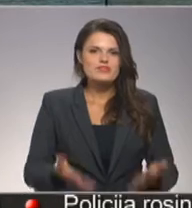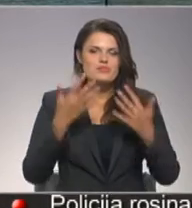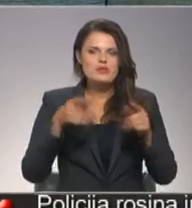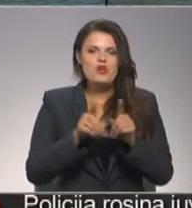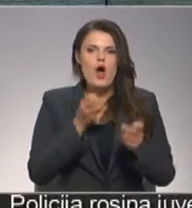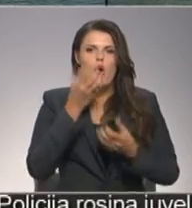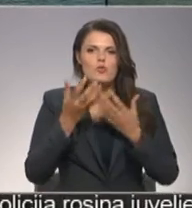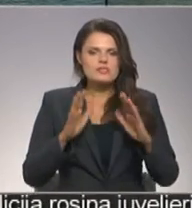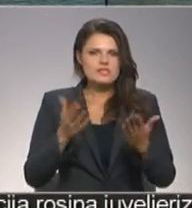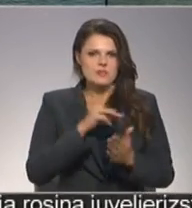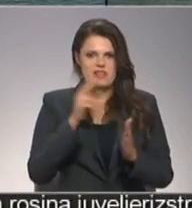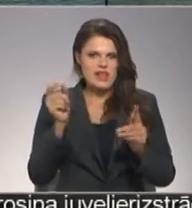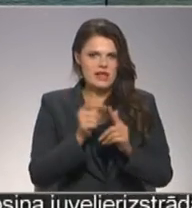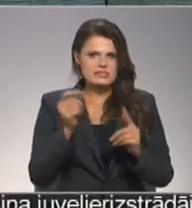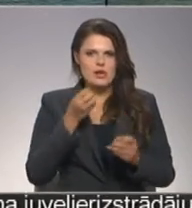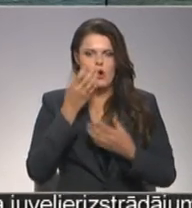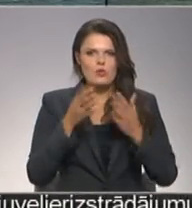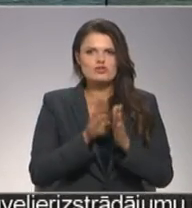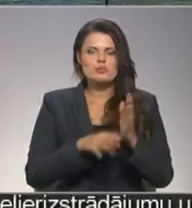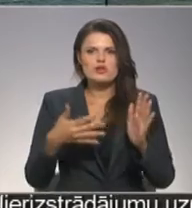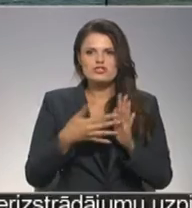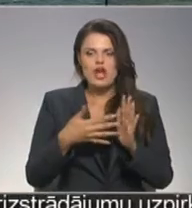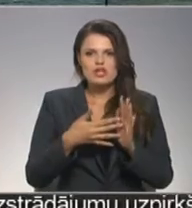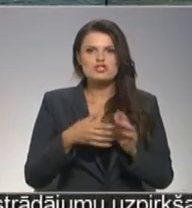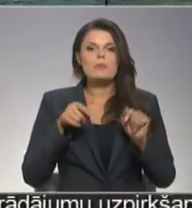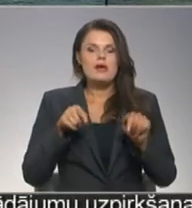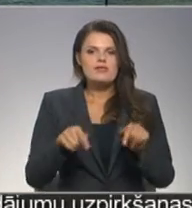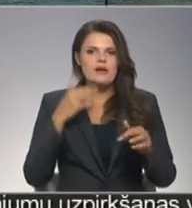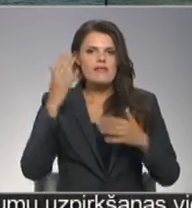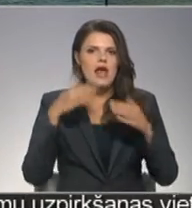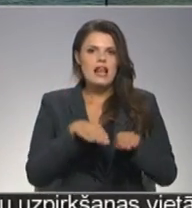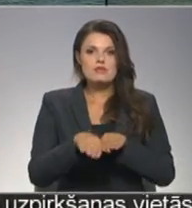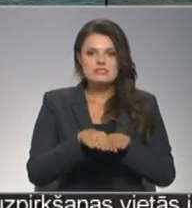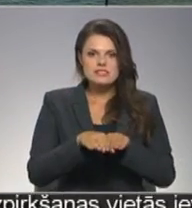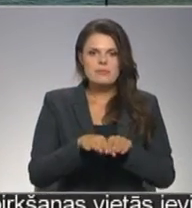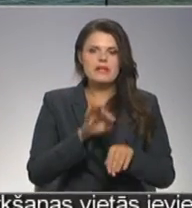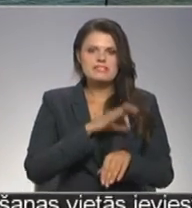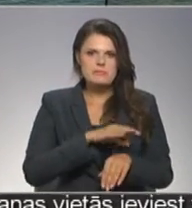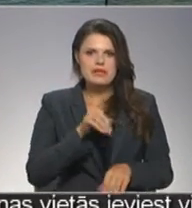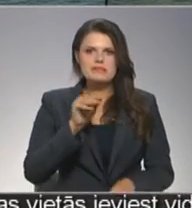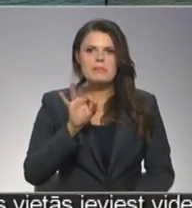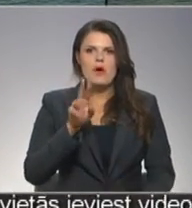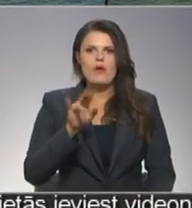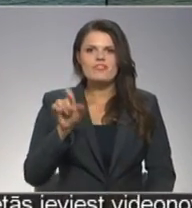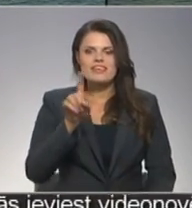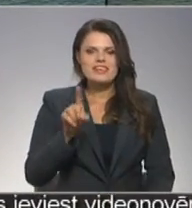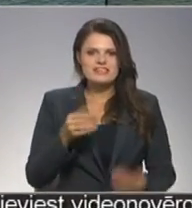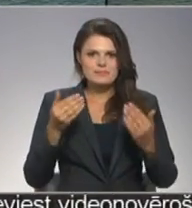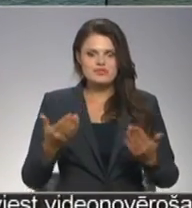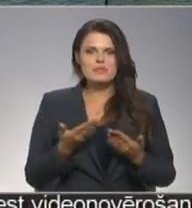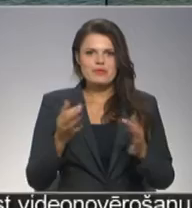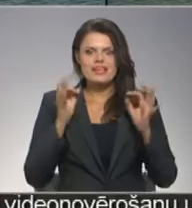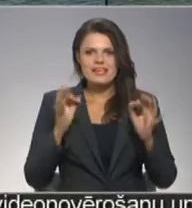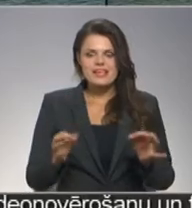Smaržo kā rozes, bet nedzeļ. Rozes bez ērkšķiem. Tik tālainu salīdzinājumu izpelnījušās peonijas, kas pašlaik piedzīvo